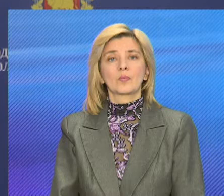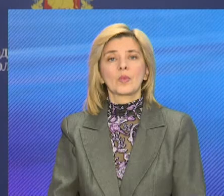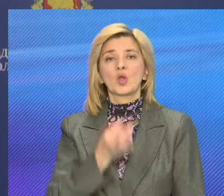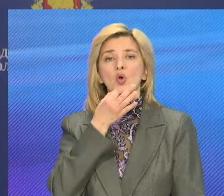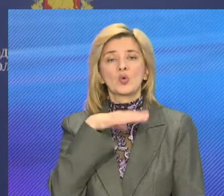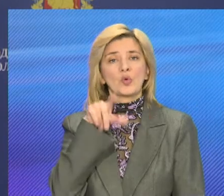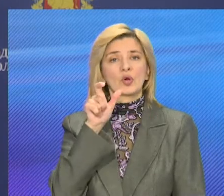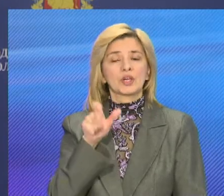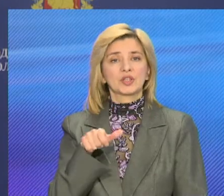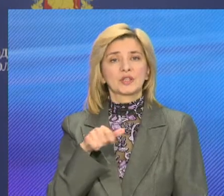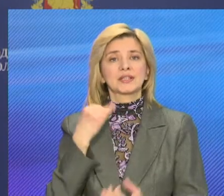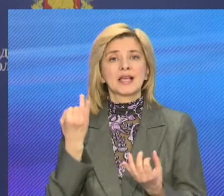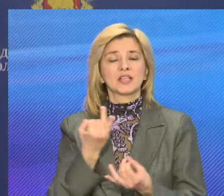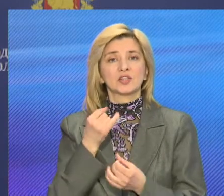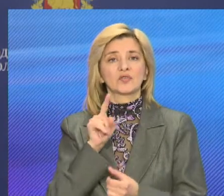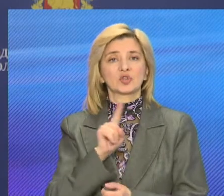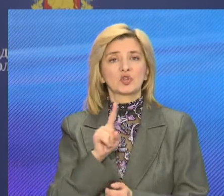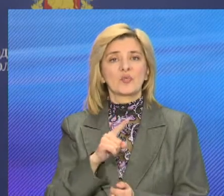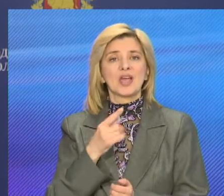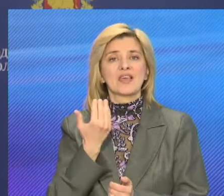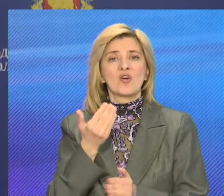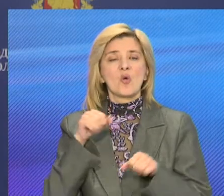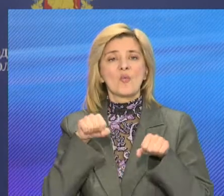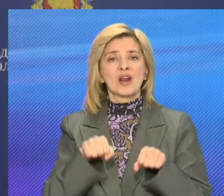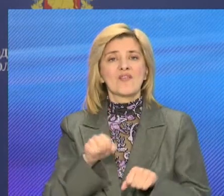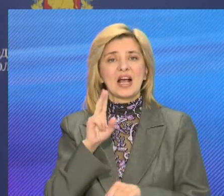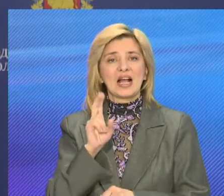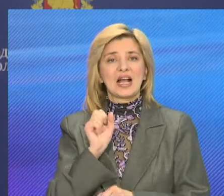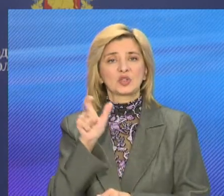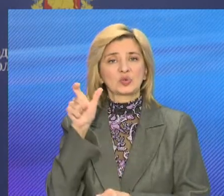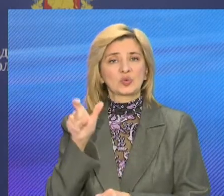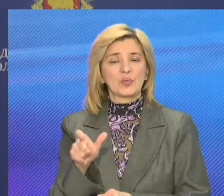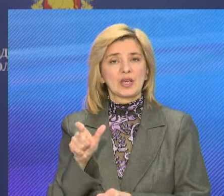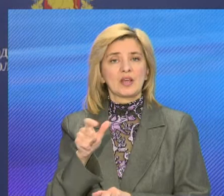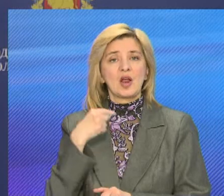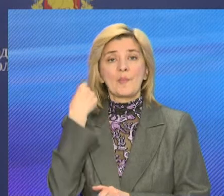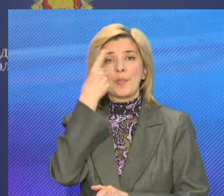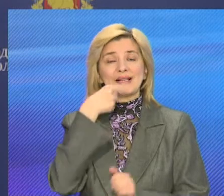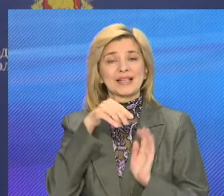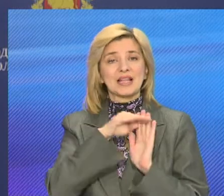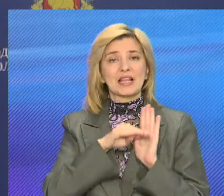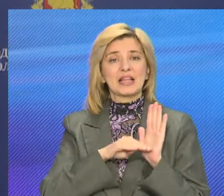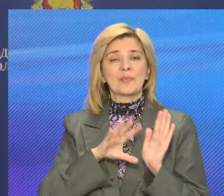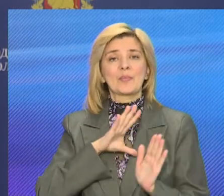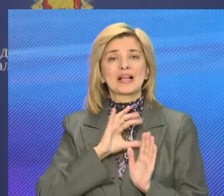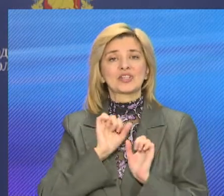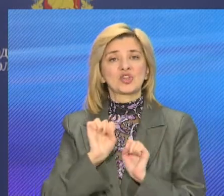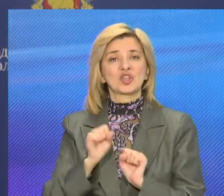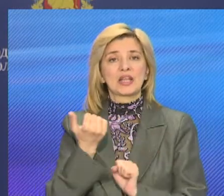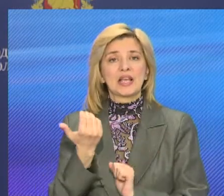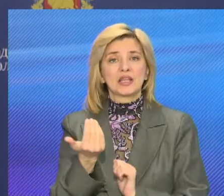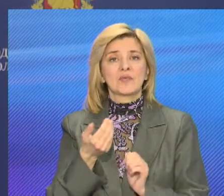Любой гражданин заинтересован в том, чтобы его права как субъекта персональных данных были защищены. Для этого, безусловно,